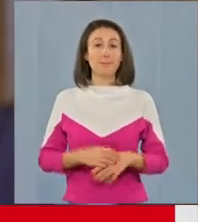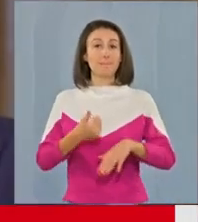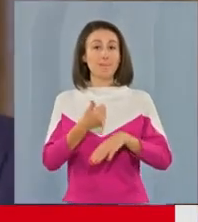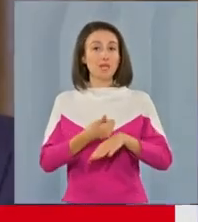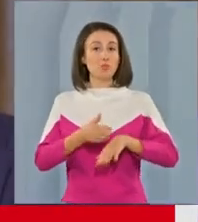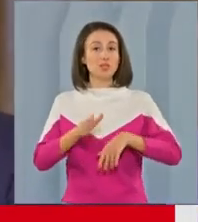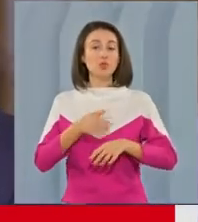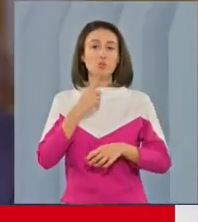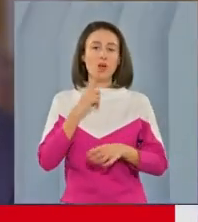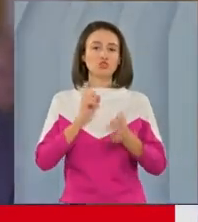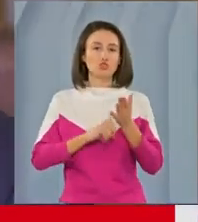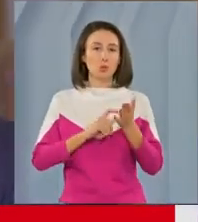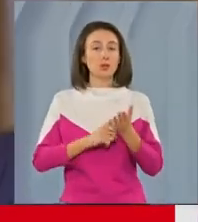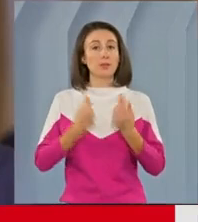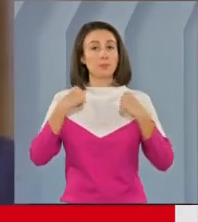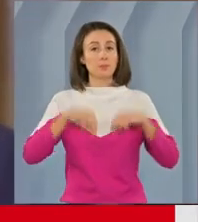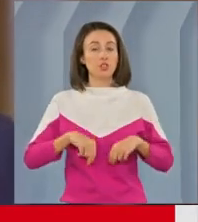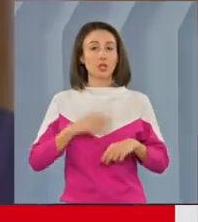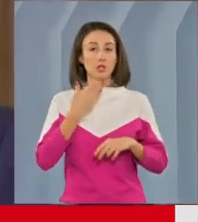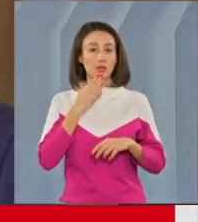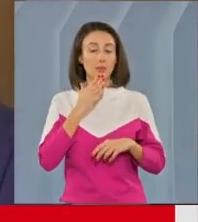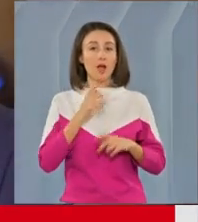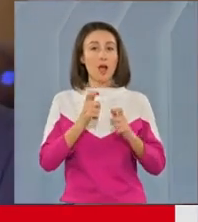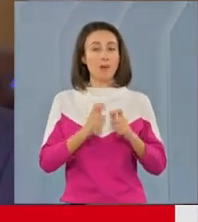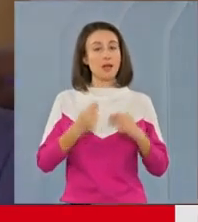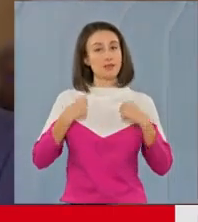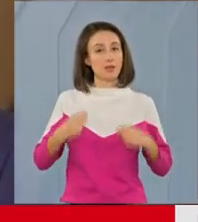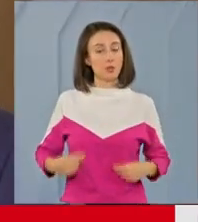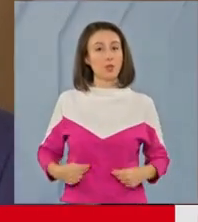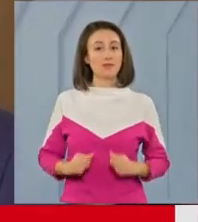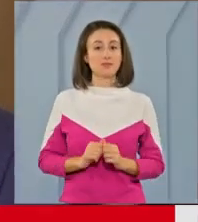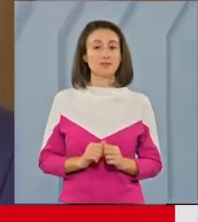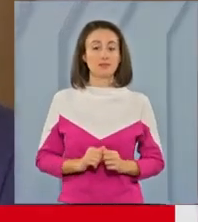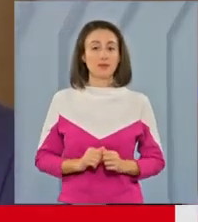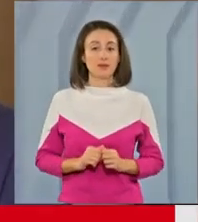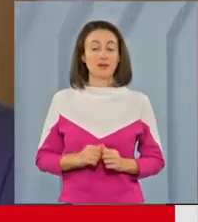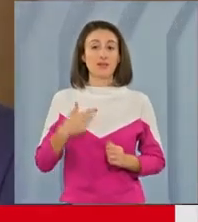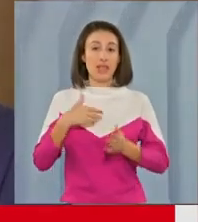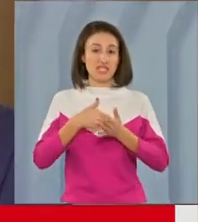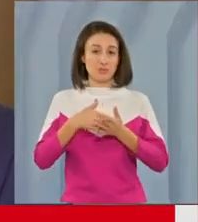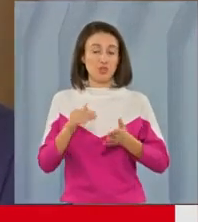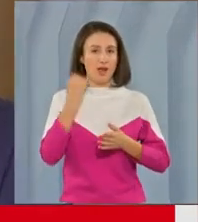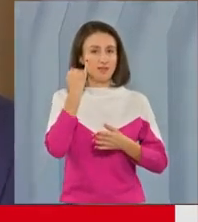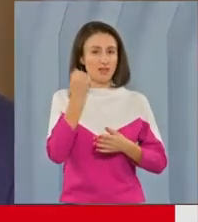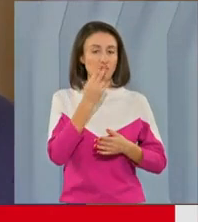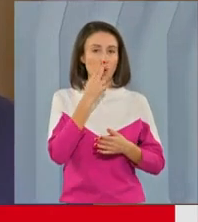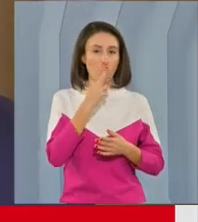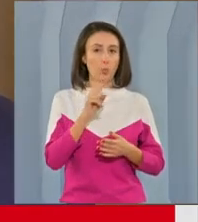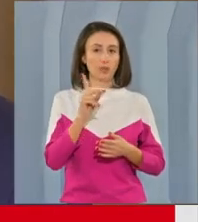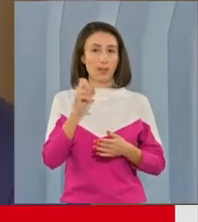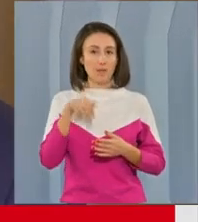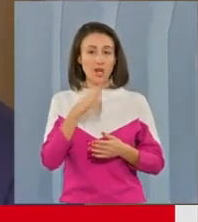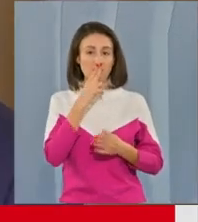Premierul Marcel Ciolacu i-a cerut președintelui interimar al Camerei Deputaților, Alfred Simonis, respingerea inițiativelor UDMR